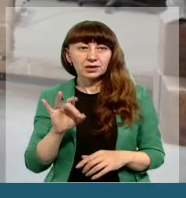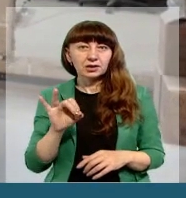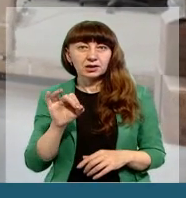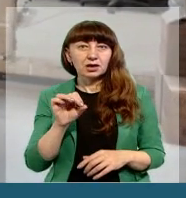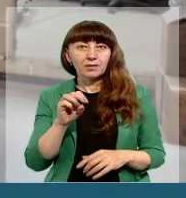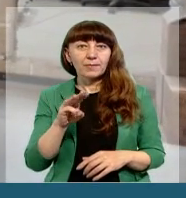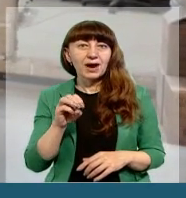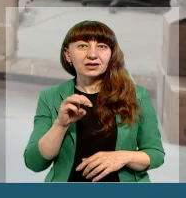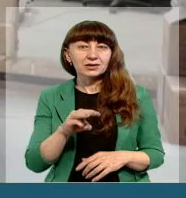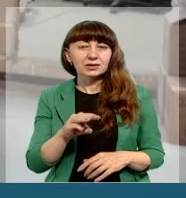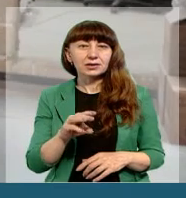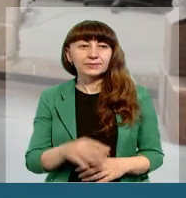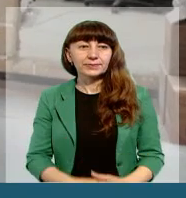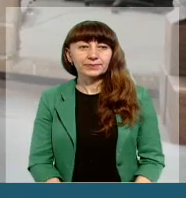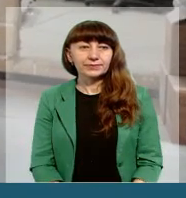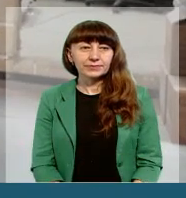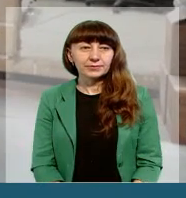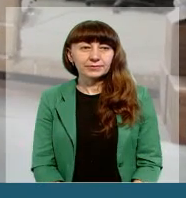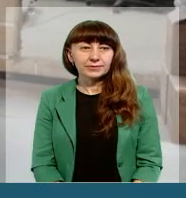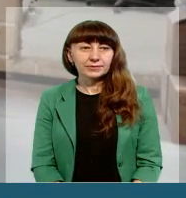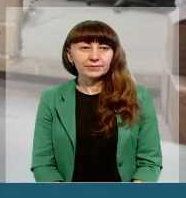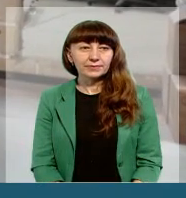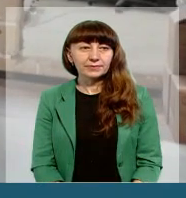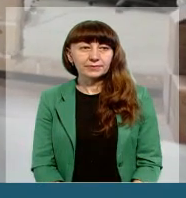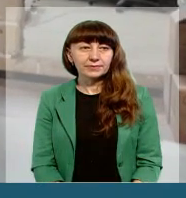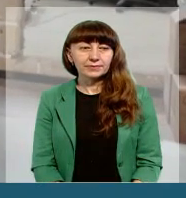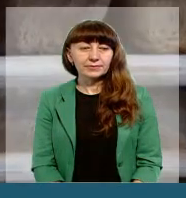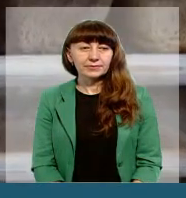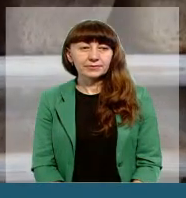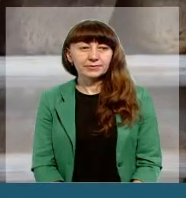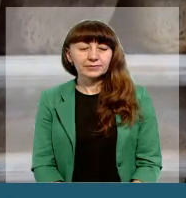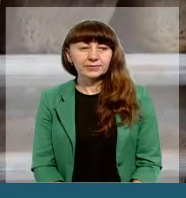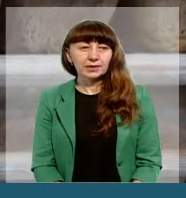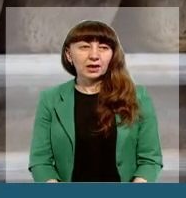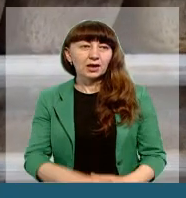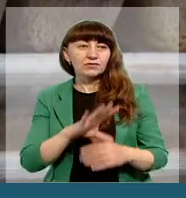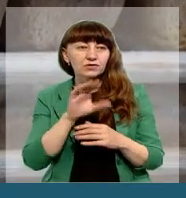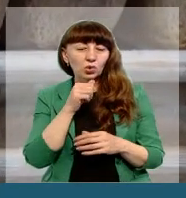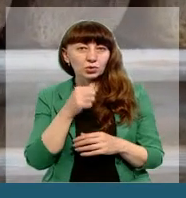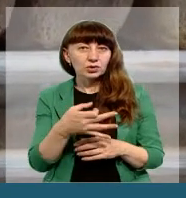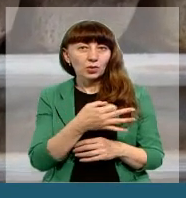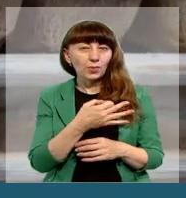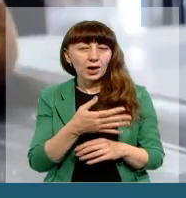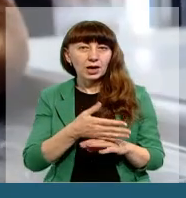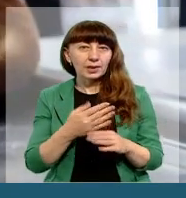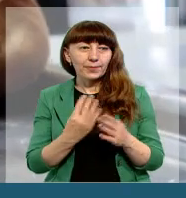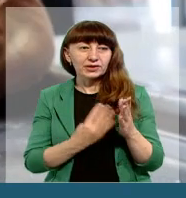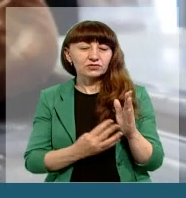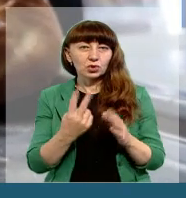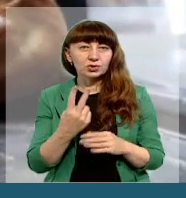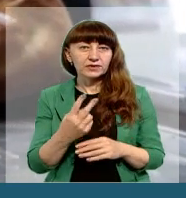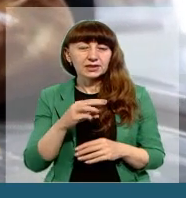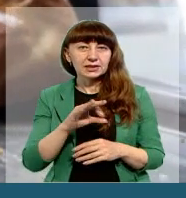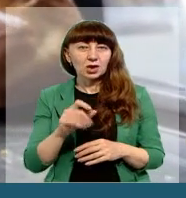«Инмарты», «Астыкжаны», ну и остальные мелкие магазины. Всего в регионе магазины хлебом по 90 тенге за